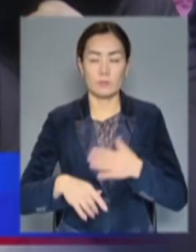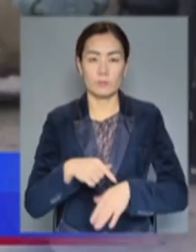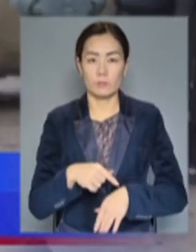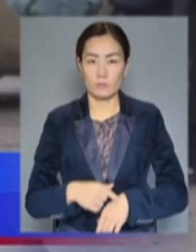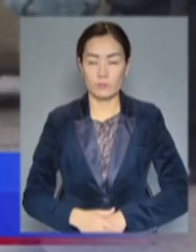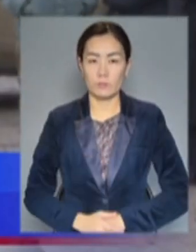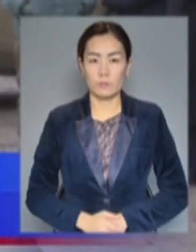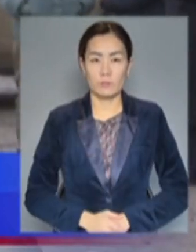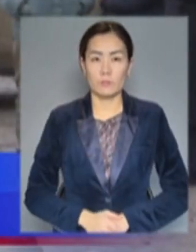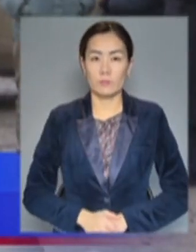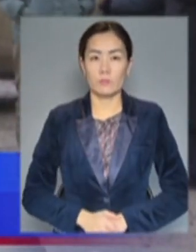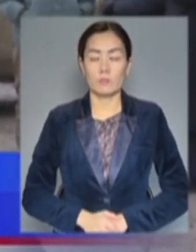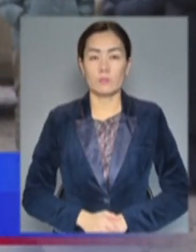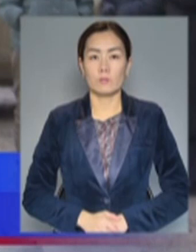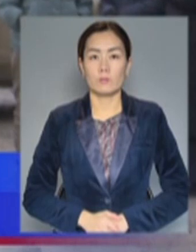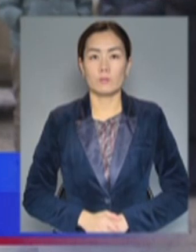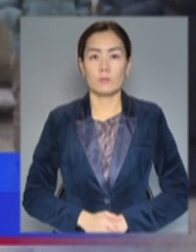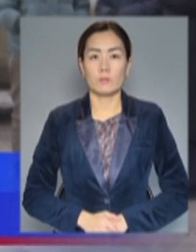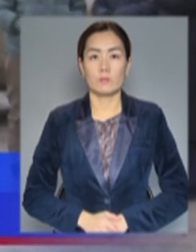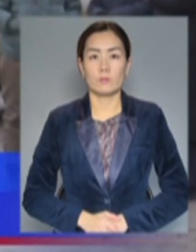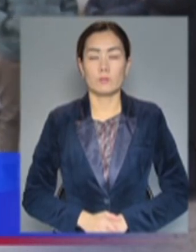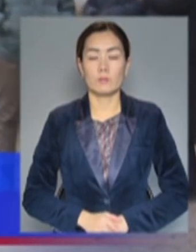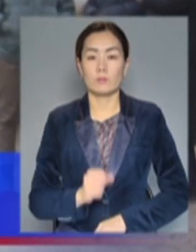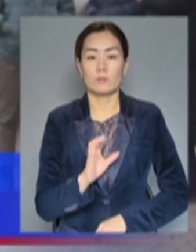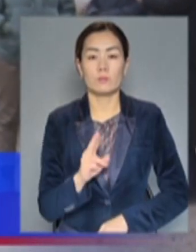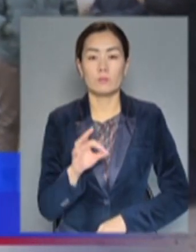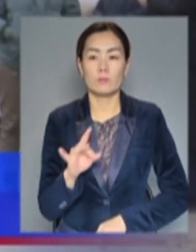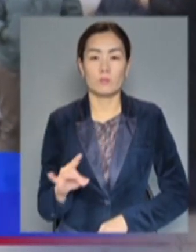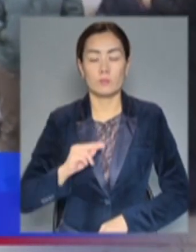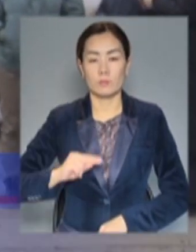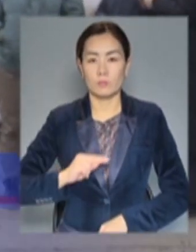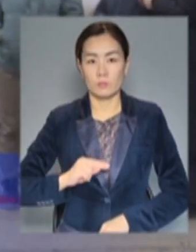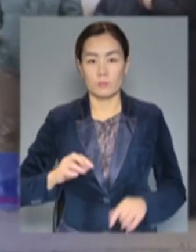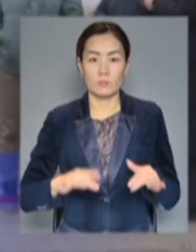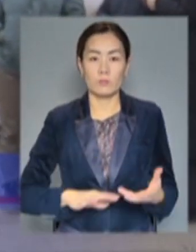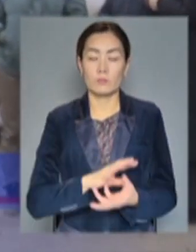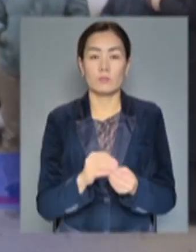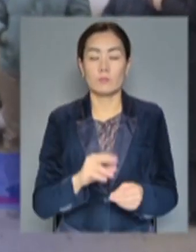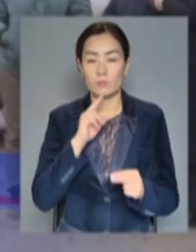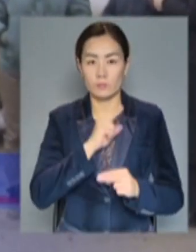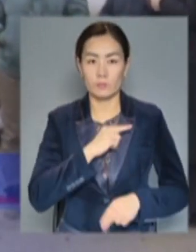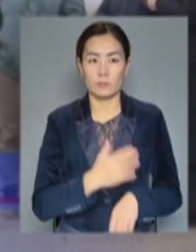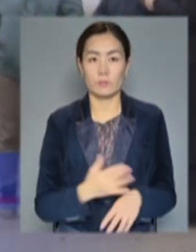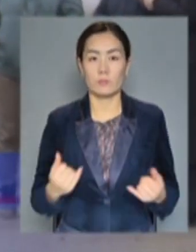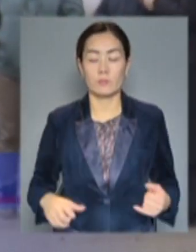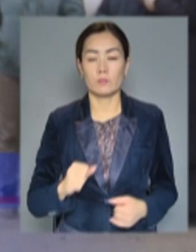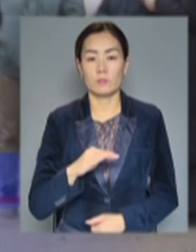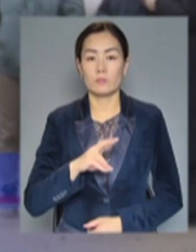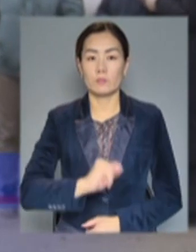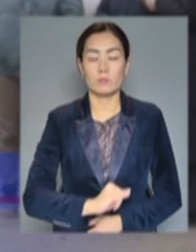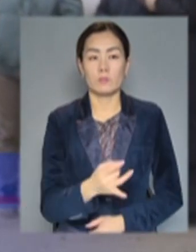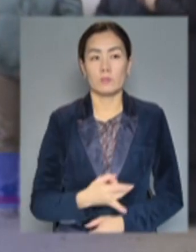риза. Наурызбай Есқайыр атамызға еңбегі соғыс жылдарында жасаған еңбегі еленіп, бүгін Атырау